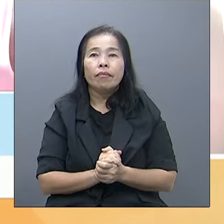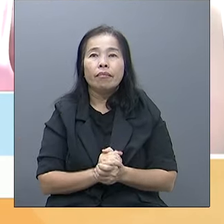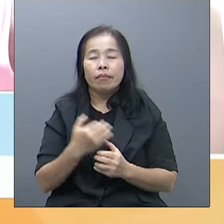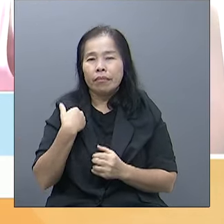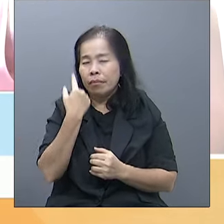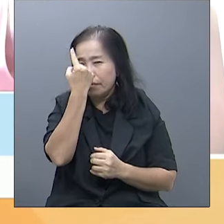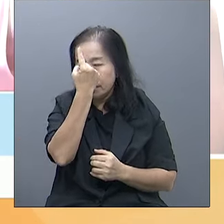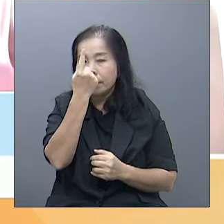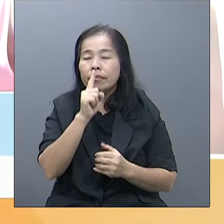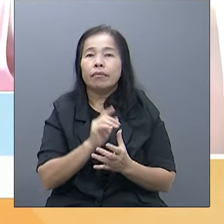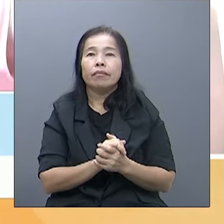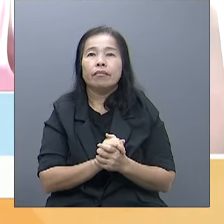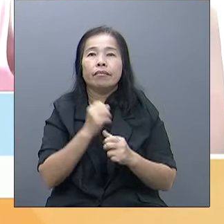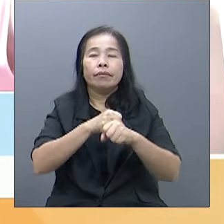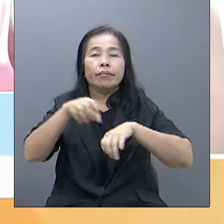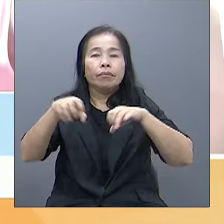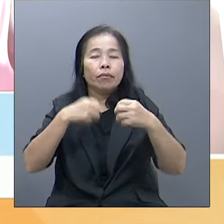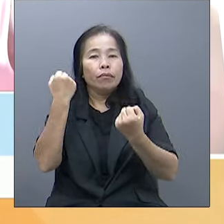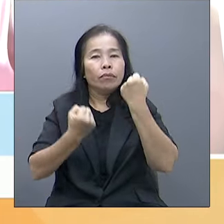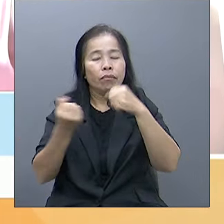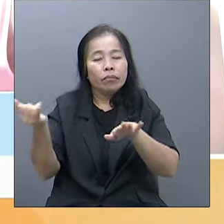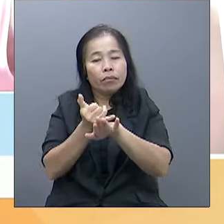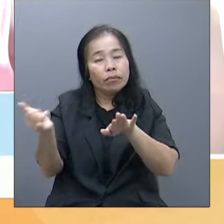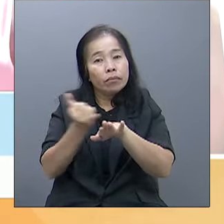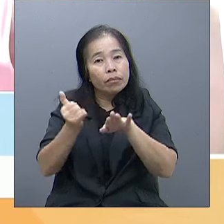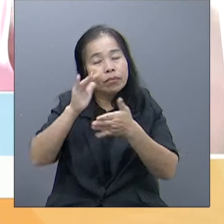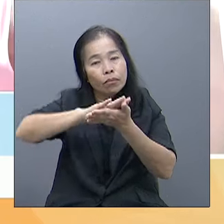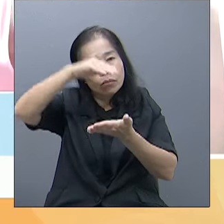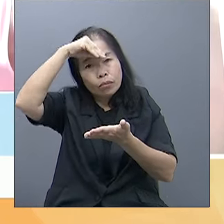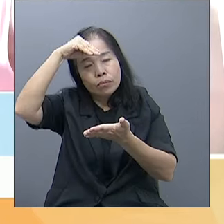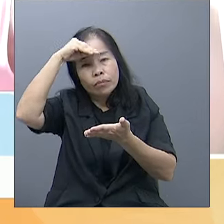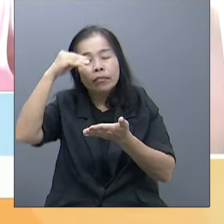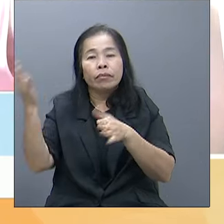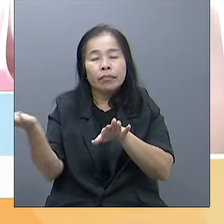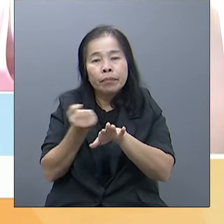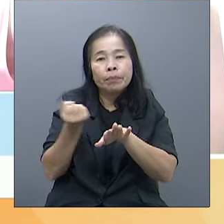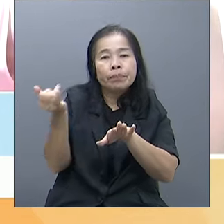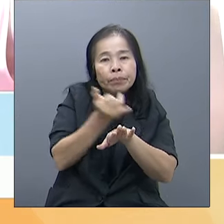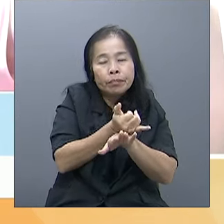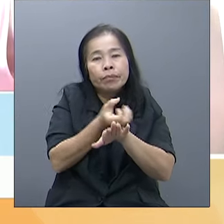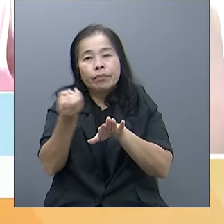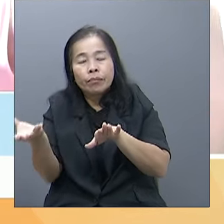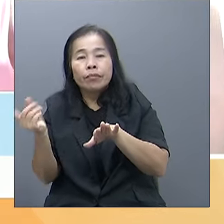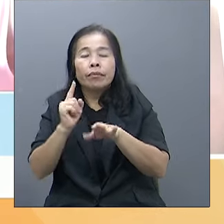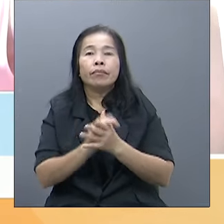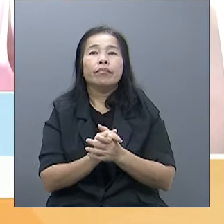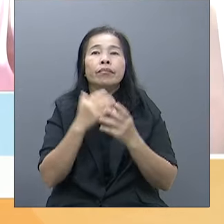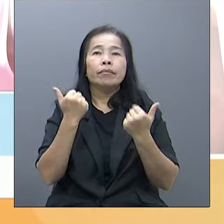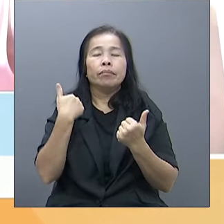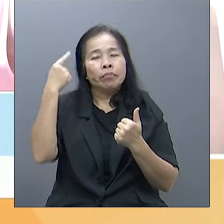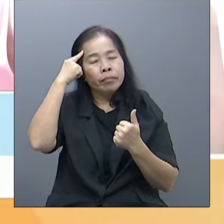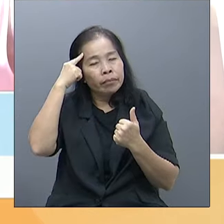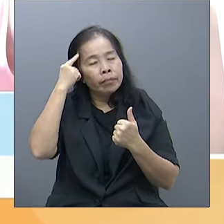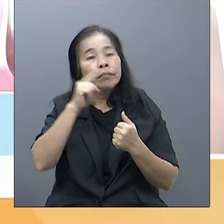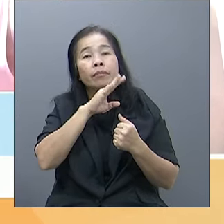ค่ ะก็คือเรื่องของการจัดการรถโรงเรียนนะคะคือมีข้อเสนอจากภาคประชาชนนะคะแล้วเราก็คุยกันในรายการว่าจะเป็นไปได้ไหม